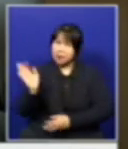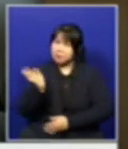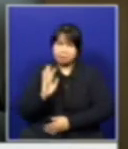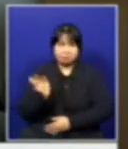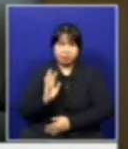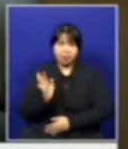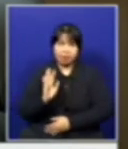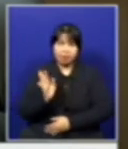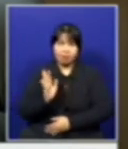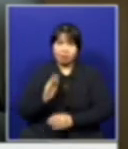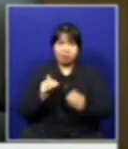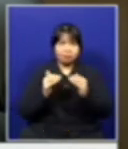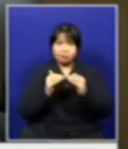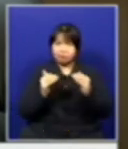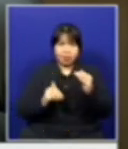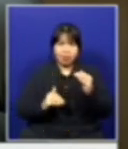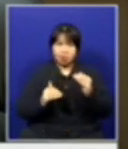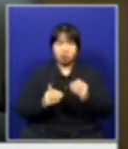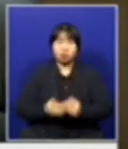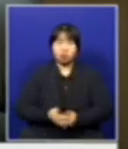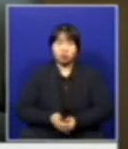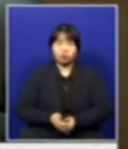ซึ่งมันไม่เป็นธรรมนะครับ